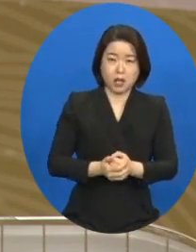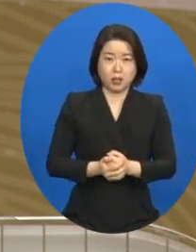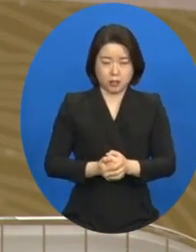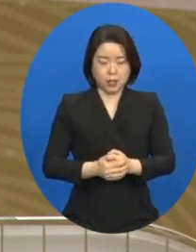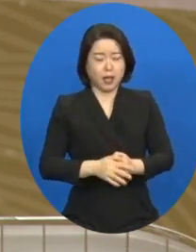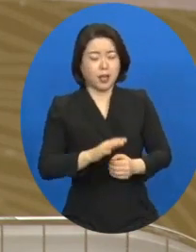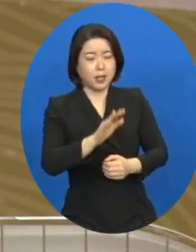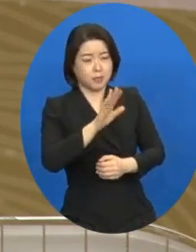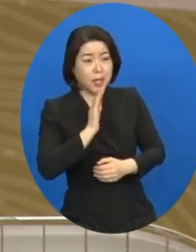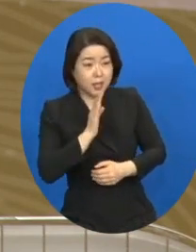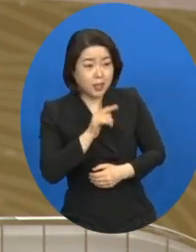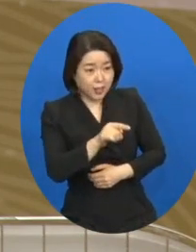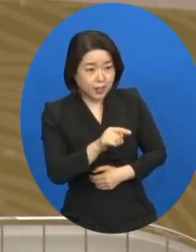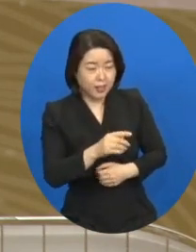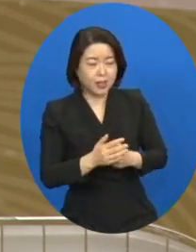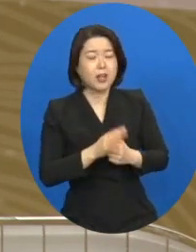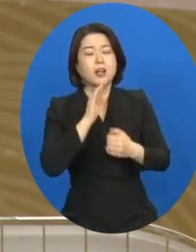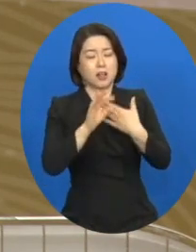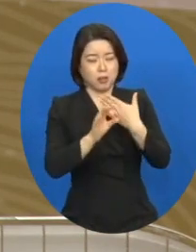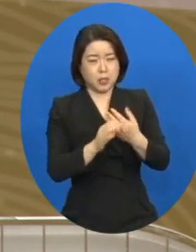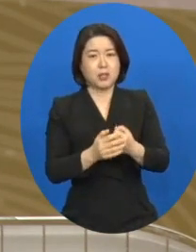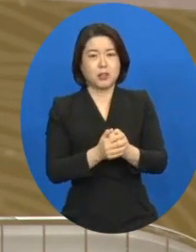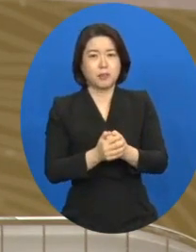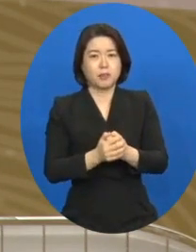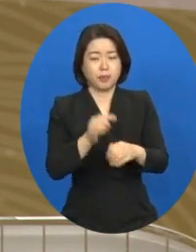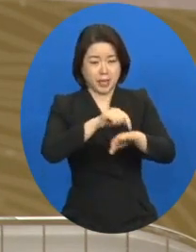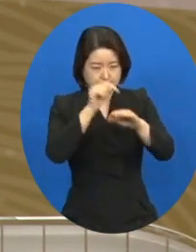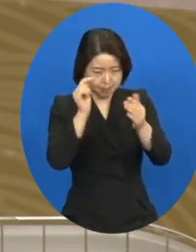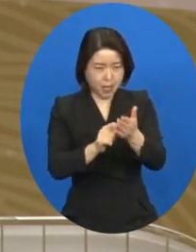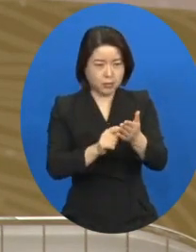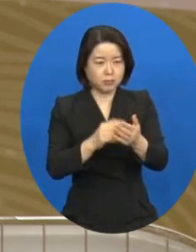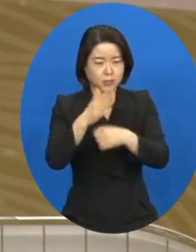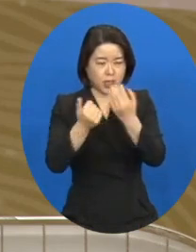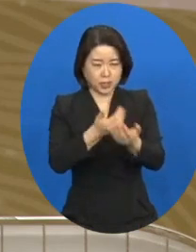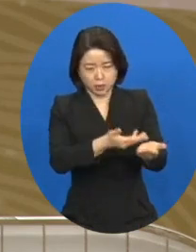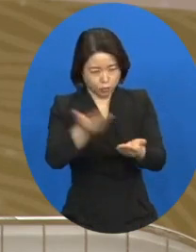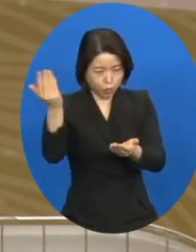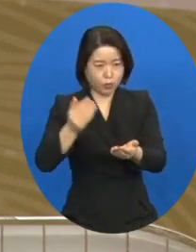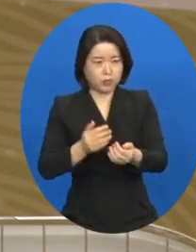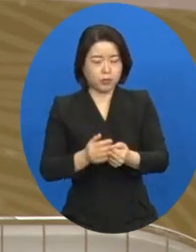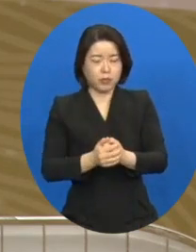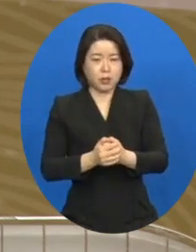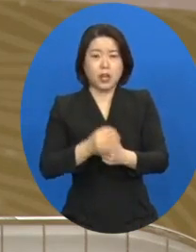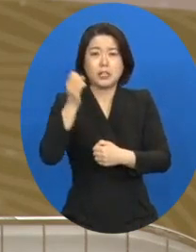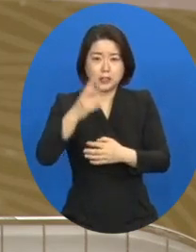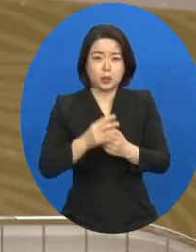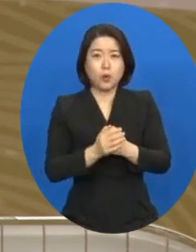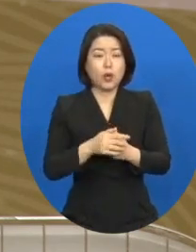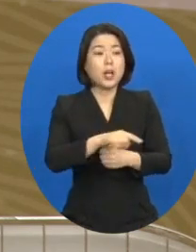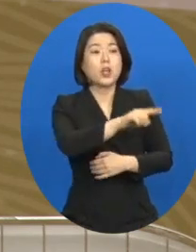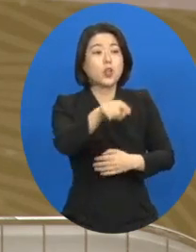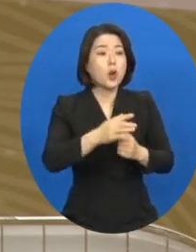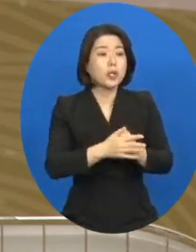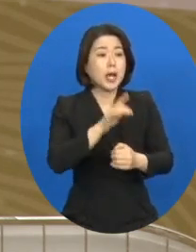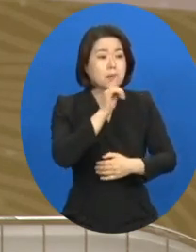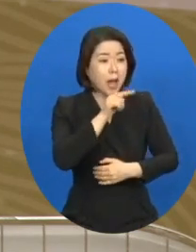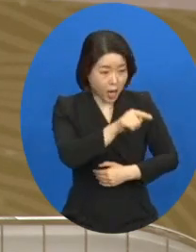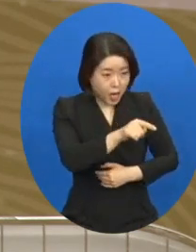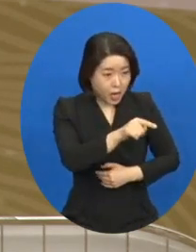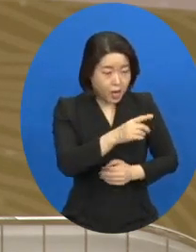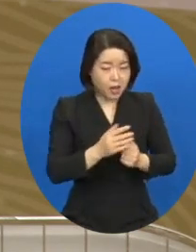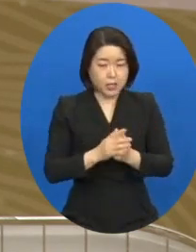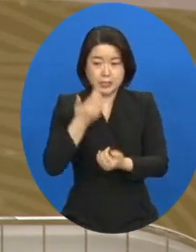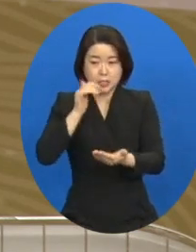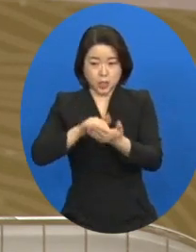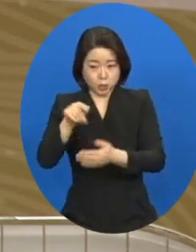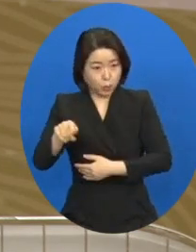그래, 그러냐. 그러면 마음을 하나님께 바치라. 그리고 너희들이 한 말, 요